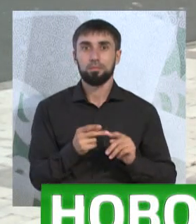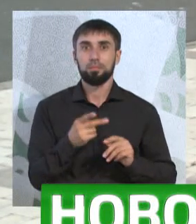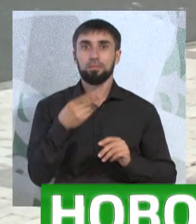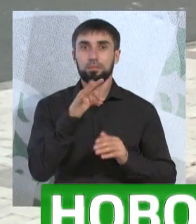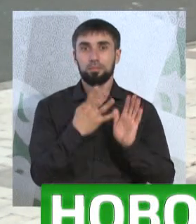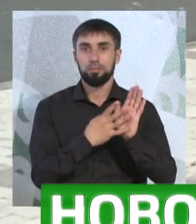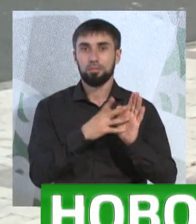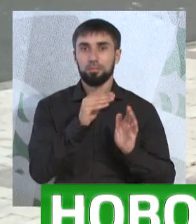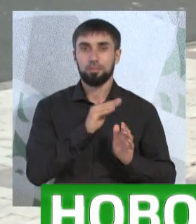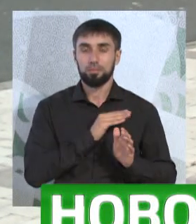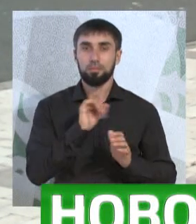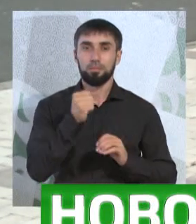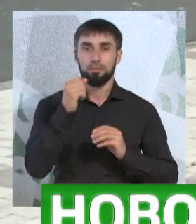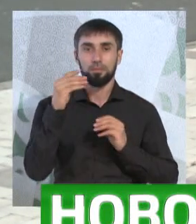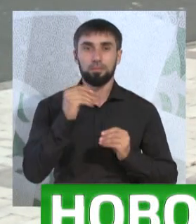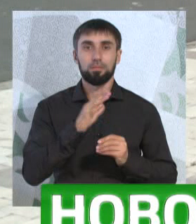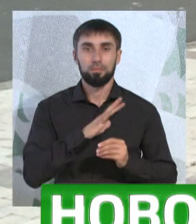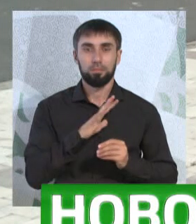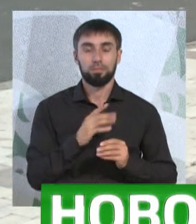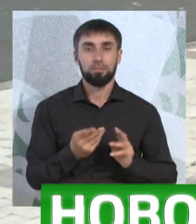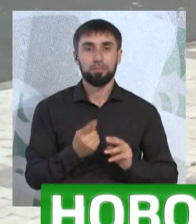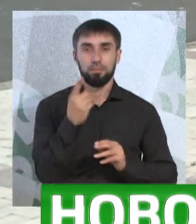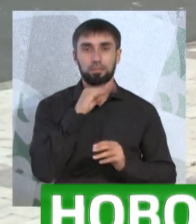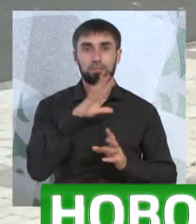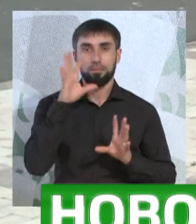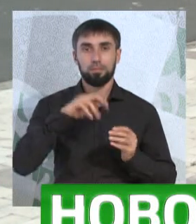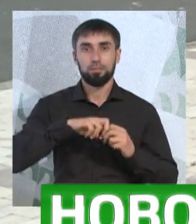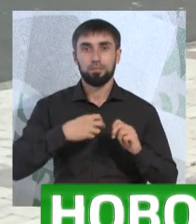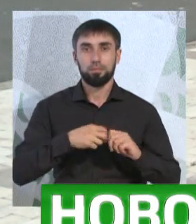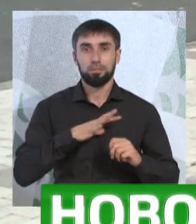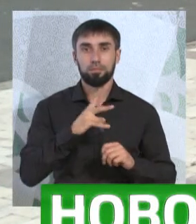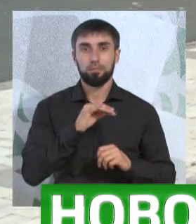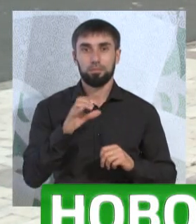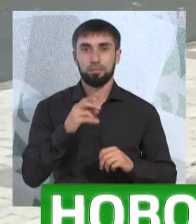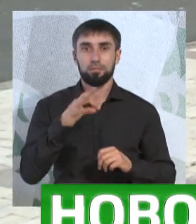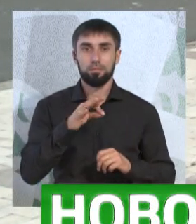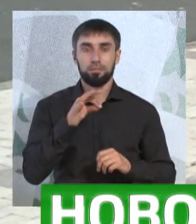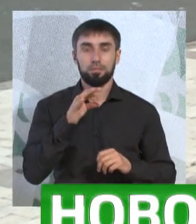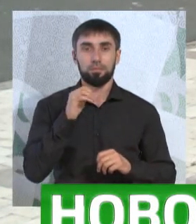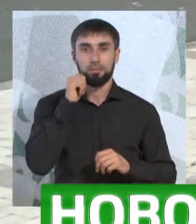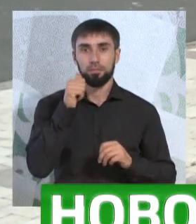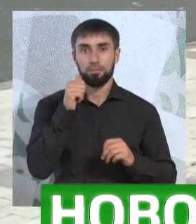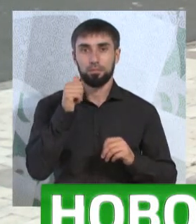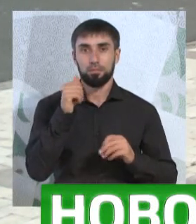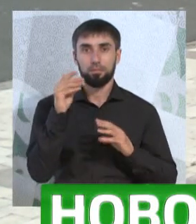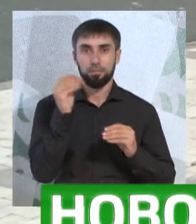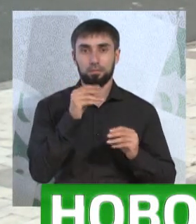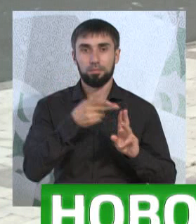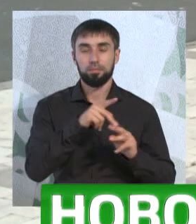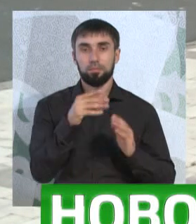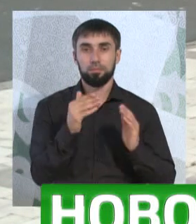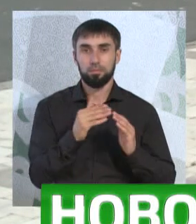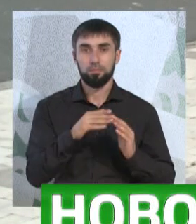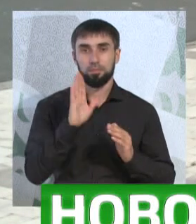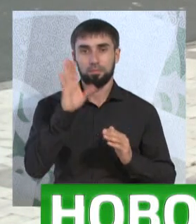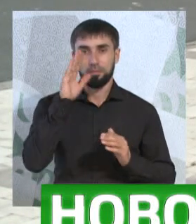до 9-го. Вся проблема была в насосе, но я думаю, до завтрашнего вечера в этом доме вода